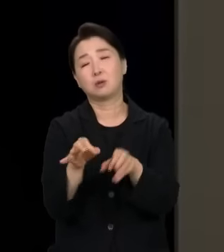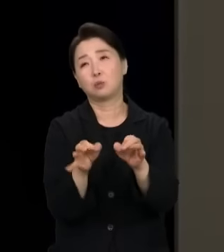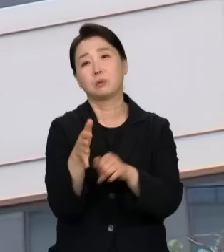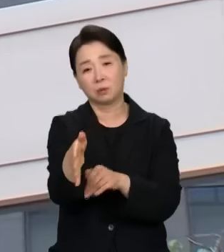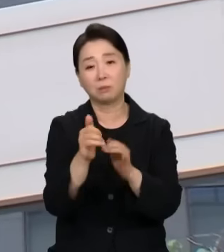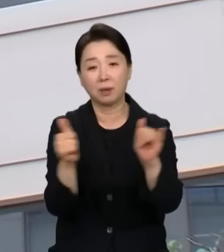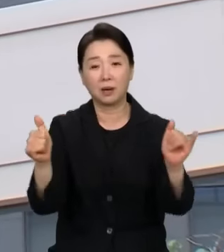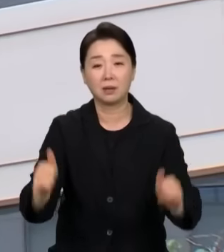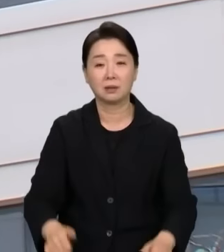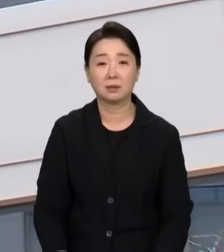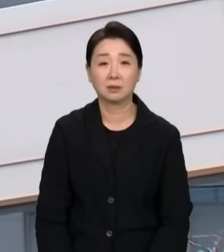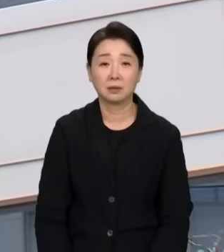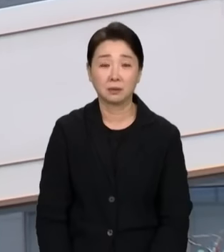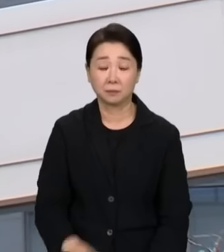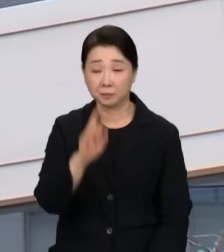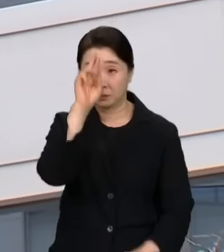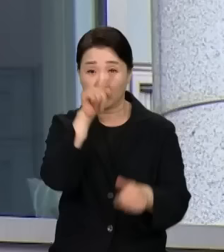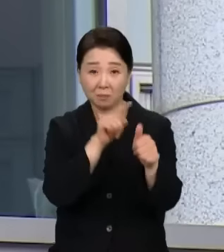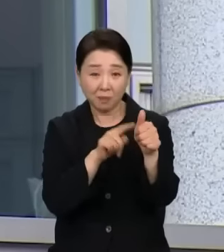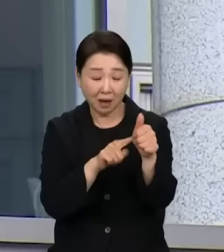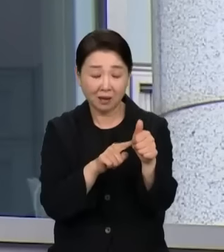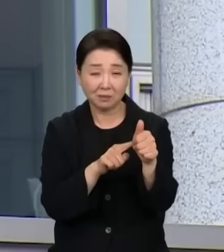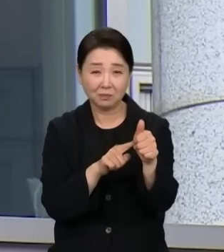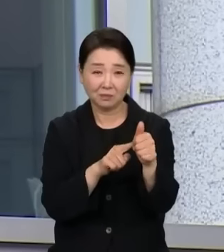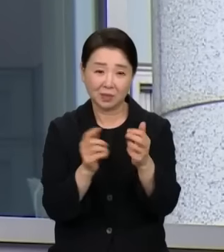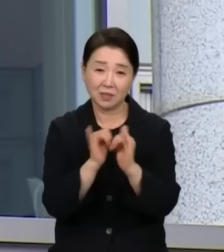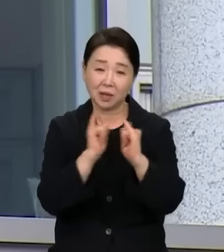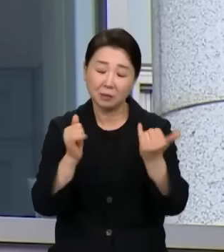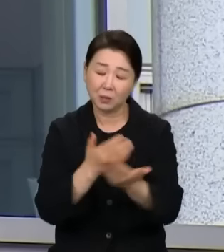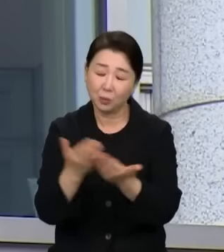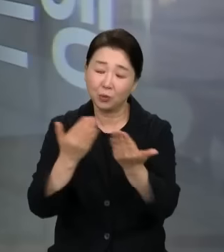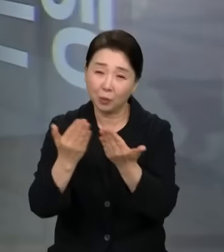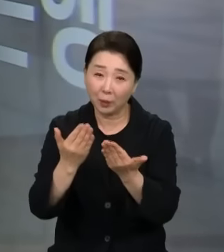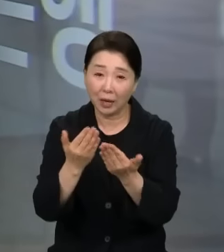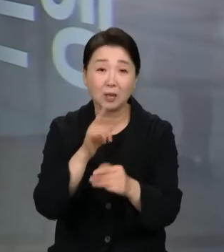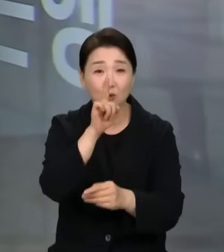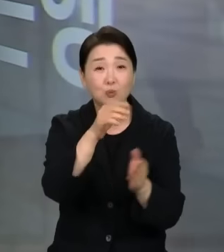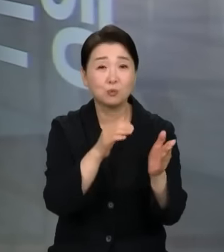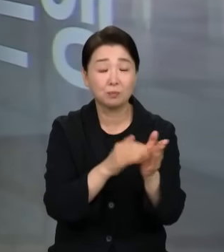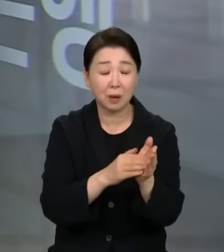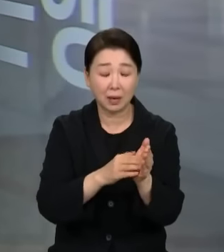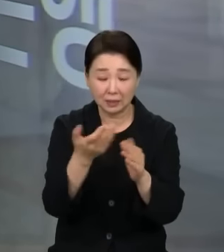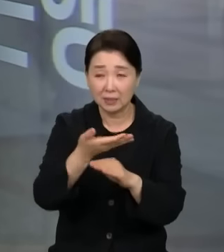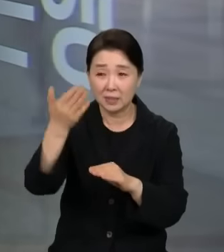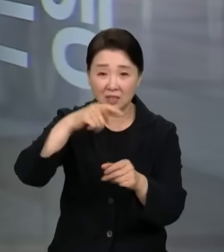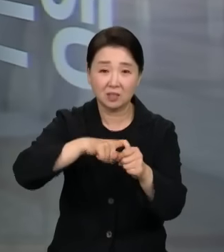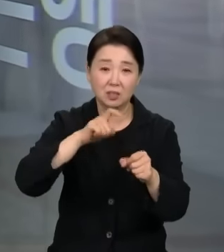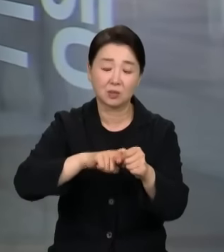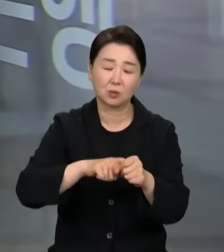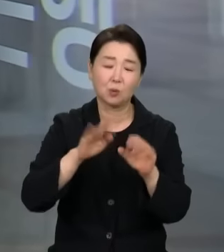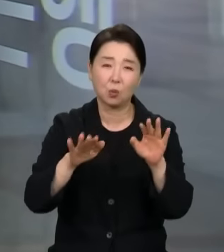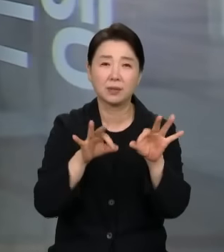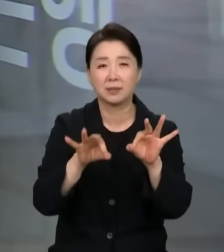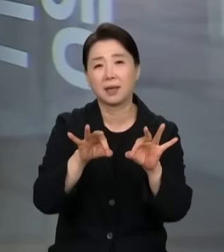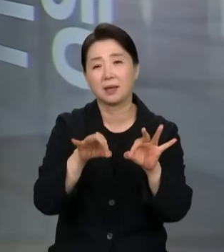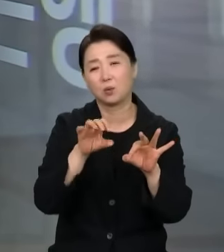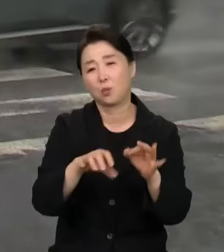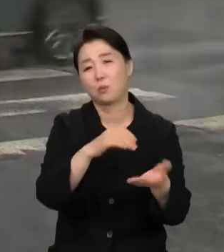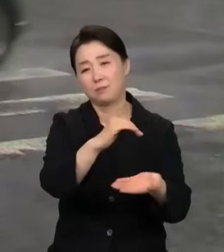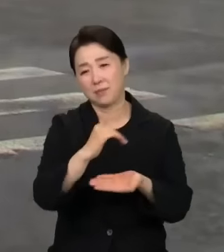금융맨이었습니다. 박 씨가 동료들에게 돌리기 위해 주문한 승진떡도 오늘 은행 사무실에 배달된 것으로